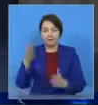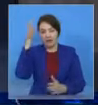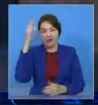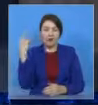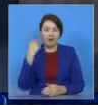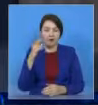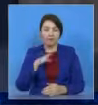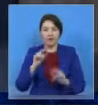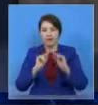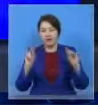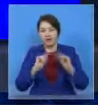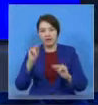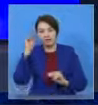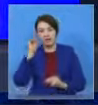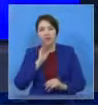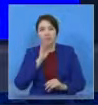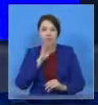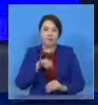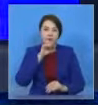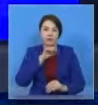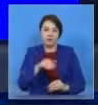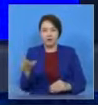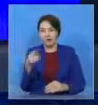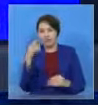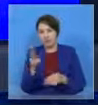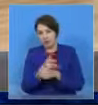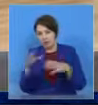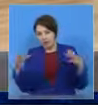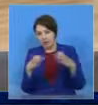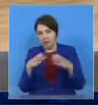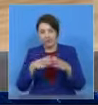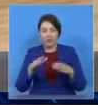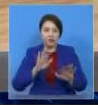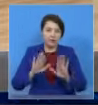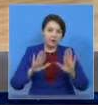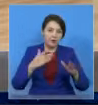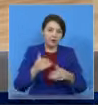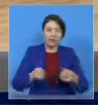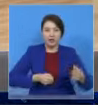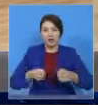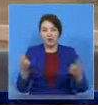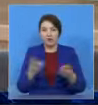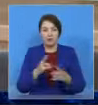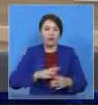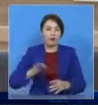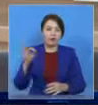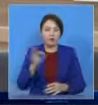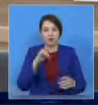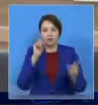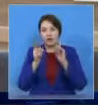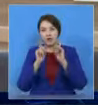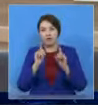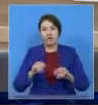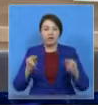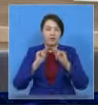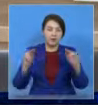сапасы мұғалімдердің біліктілігі мен осының бәрін бір жүйеге түсіріп, ұйымдастыратын көреген басшының орны ерек. Облыстық семинарда бас қосқан